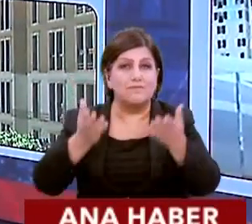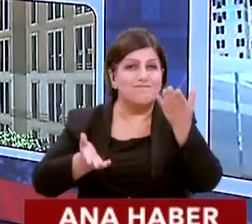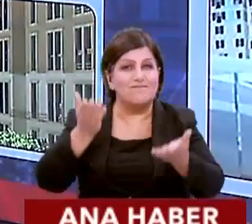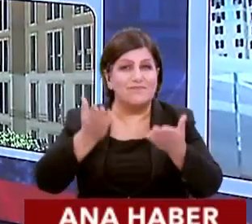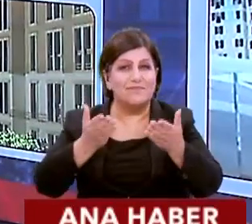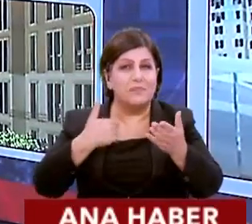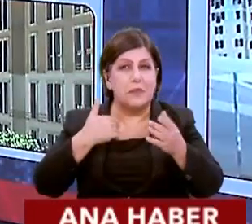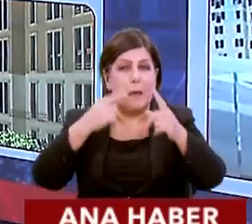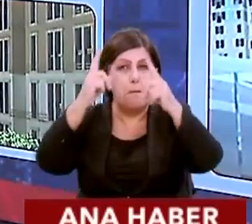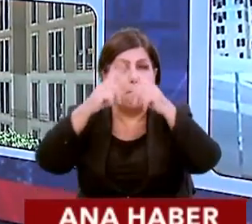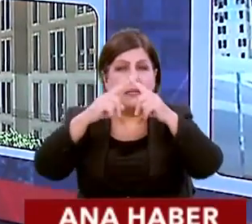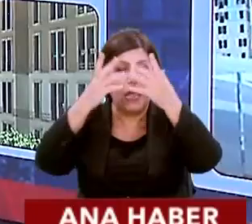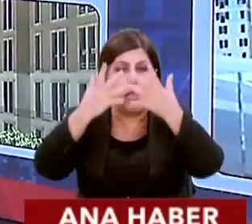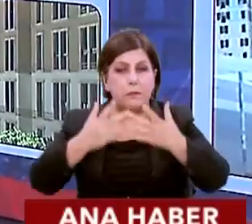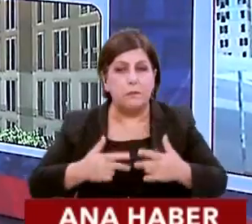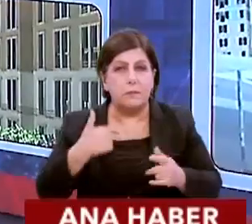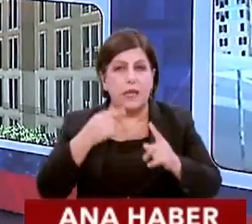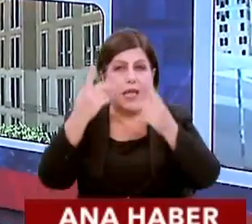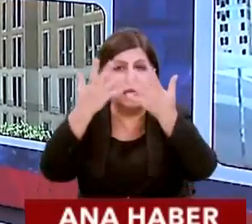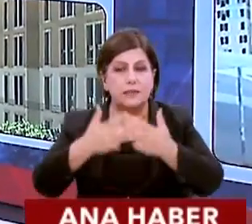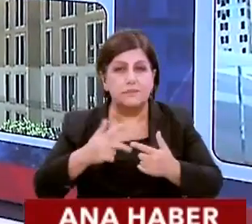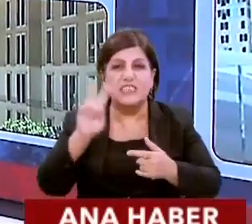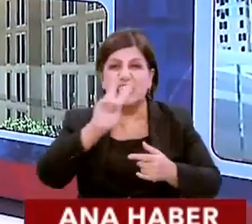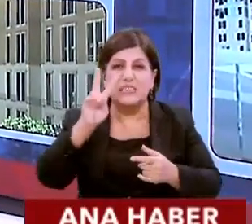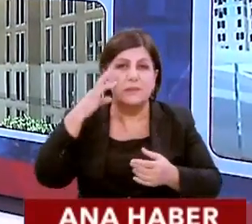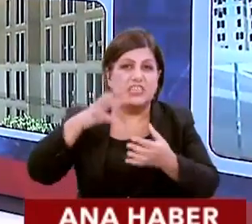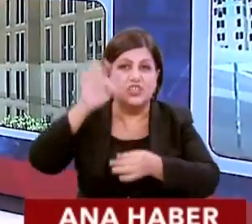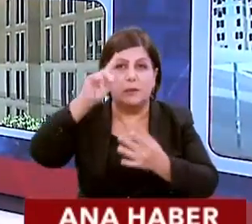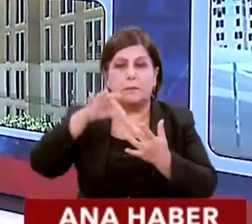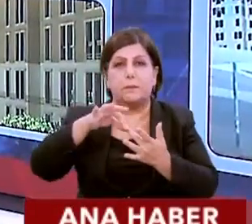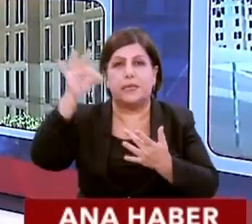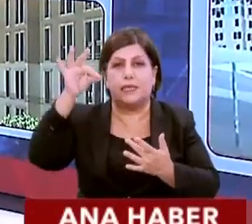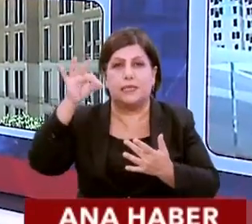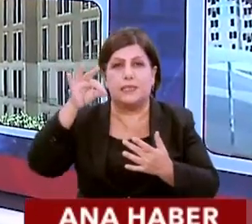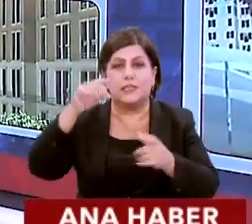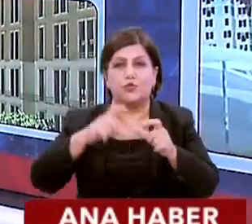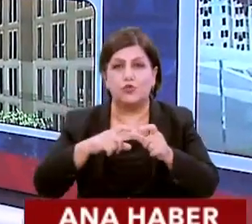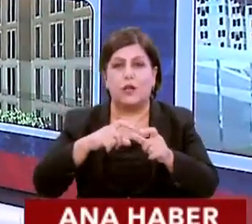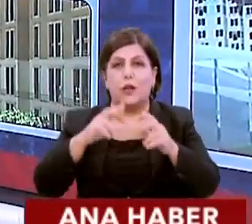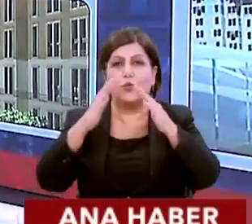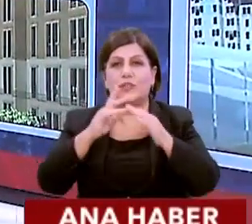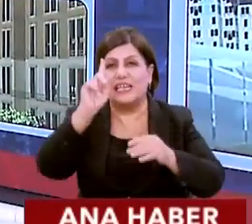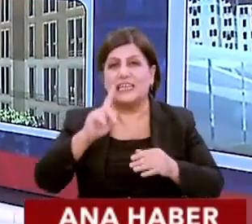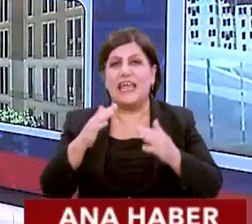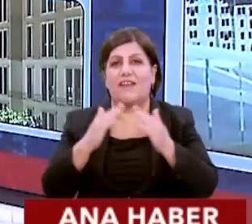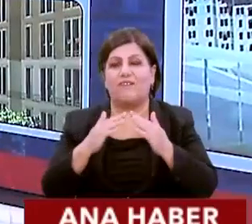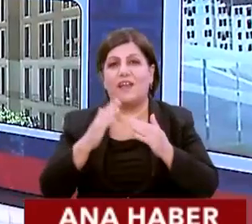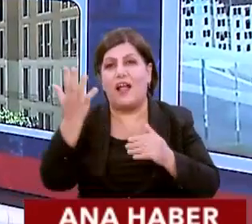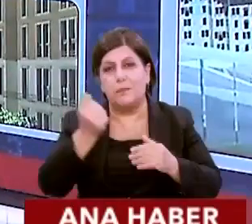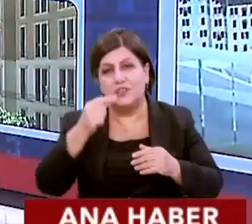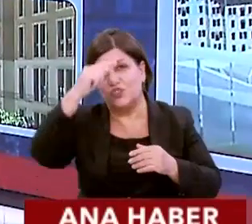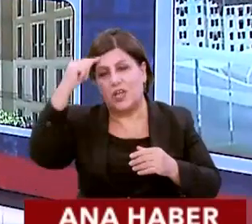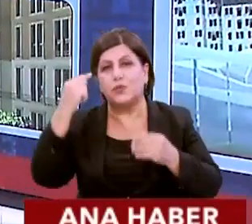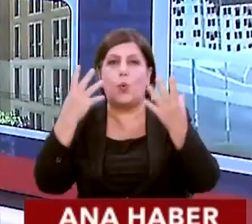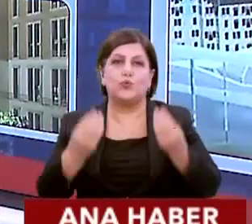matematiğe vurduğunuz zaman 20 kişiden biri sosyal konut projesinde ilk Evim ev alma